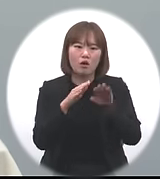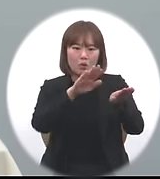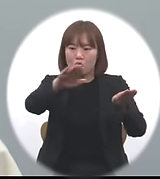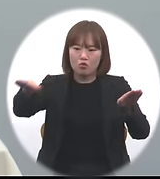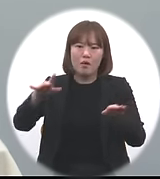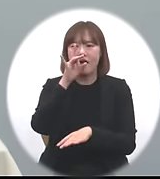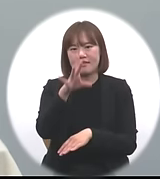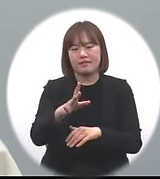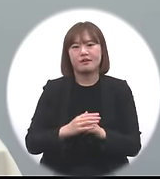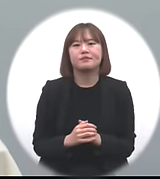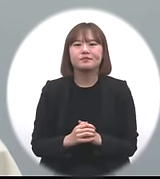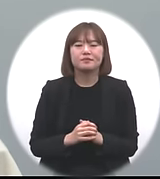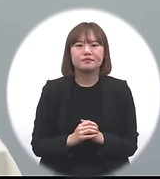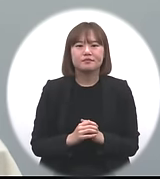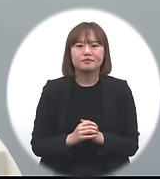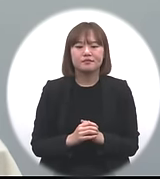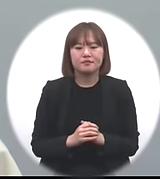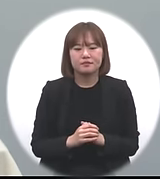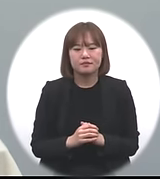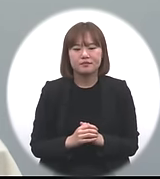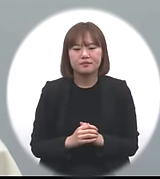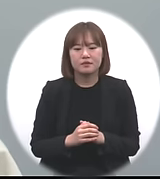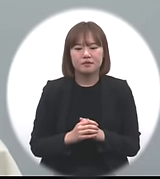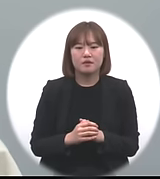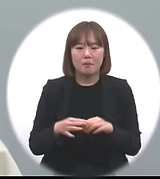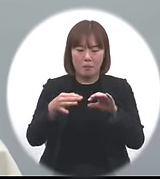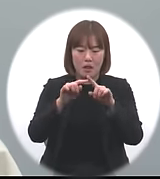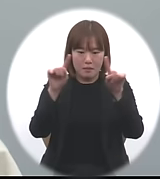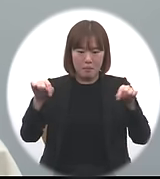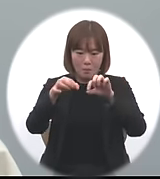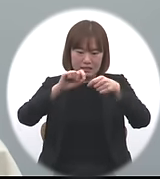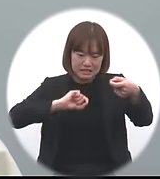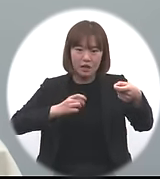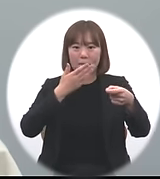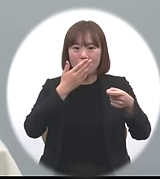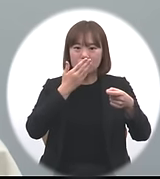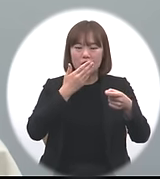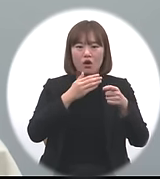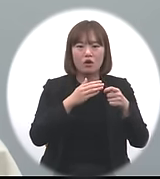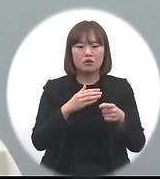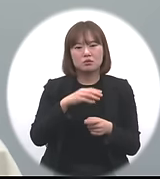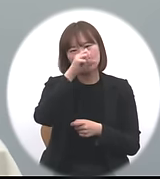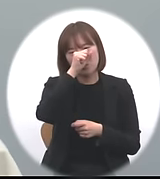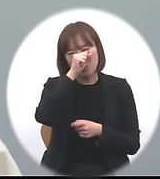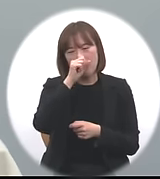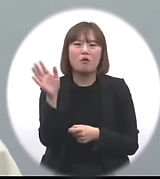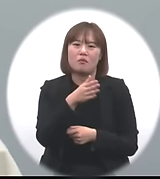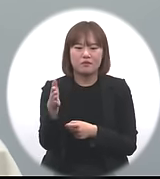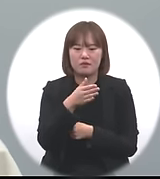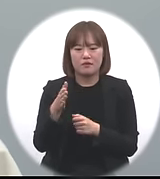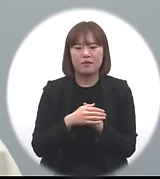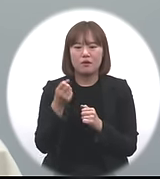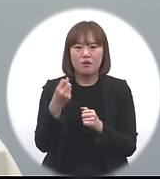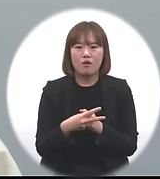곳에 무언가 먹을 수 있는 것이 있으면 안 됩니다. 조리해서 먹이는 거 말고 애가 봉지 뜯어서 먹을 수 있는 것 중에 그렇게 좋은 것들은